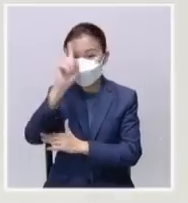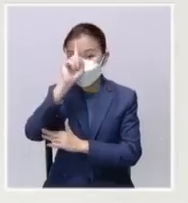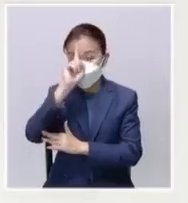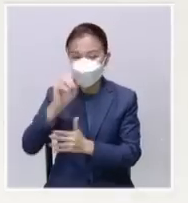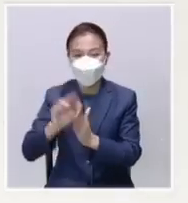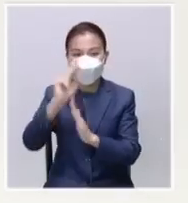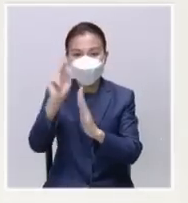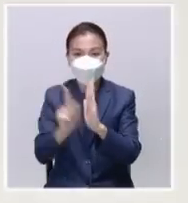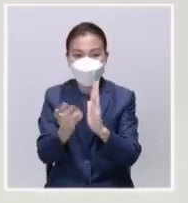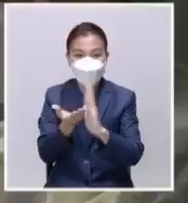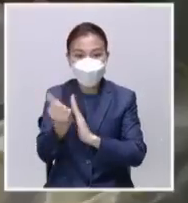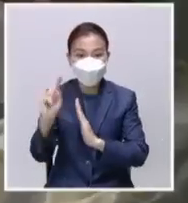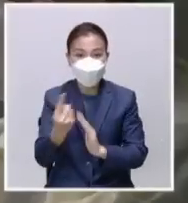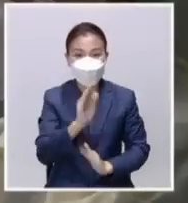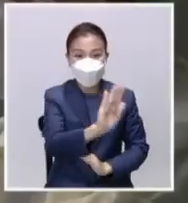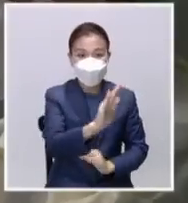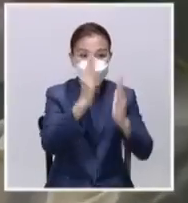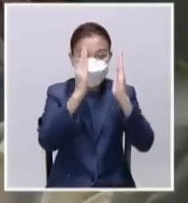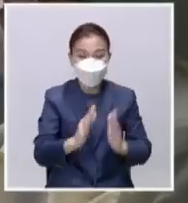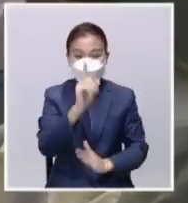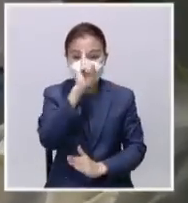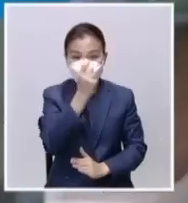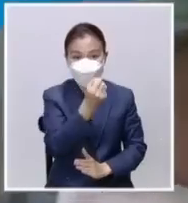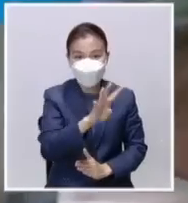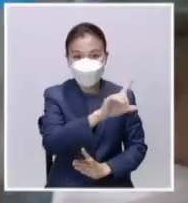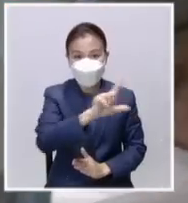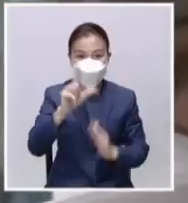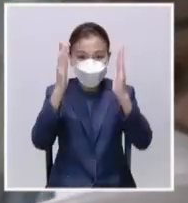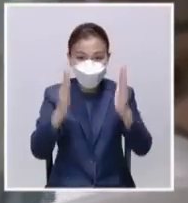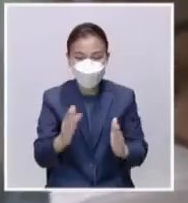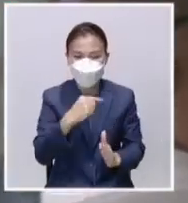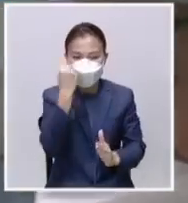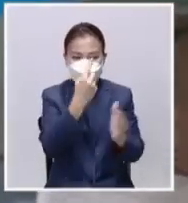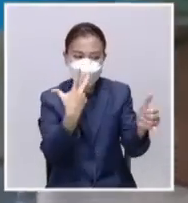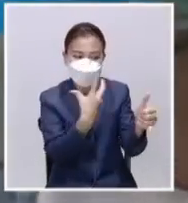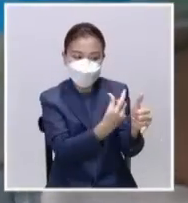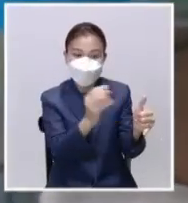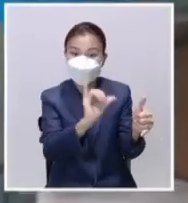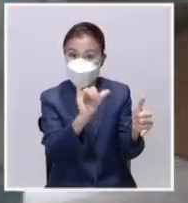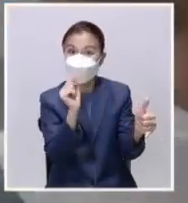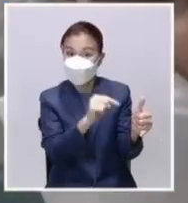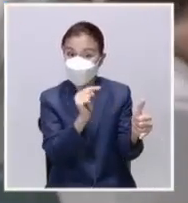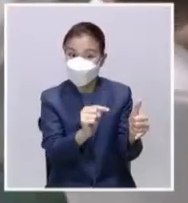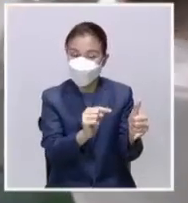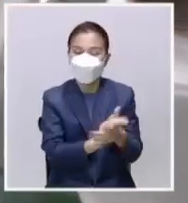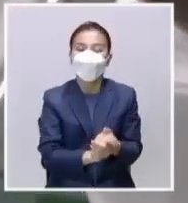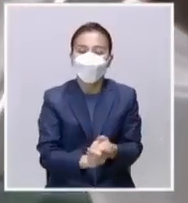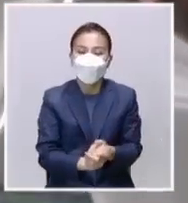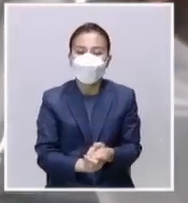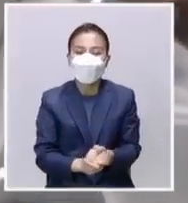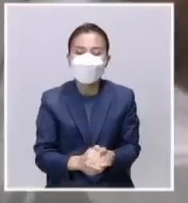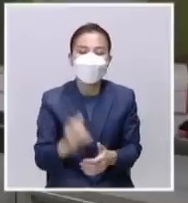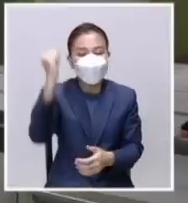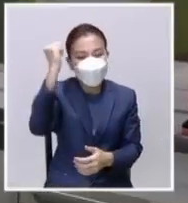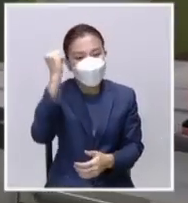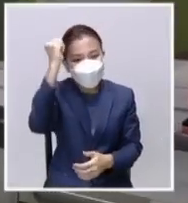ายใหม่ห้ามชาวเยอรมันถึง14ล้านคนซึ่งส่วนใหญ่ก็คือคนที่ยังไม่ได้ฉีดวัคซีนต้านโควิดเข้าใช้บริการขนส่งสาธาร